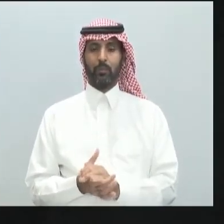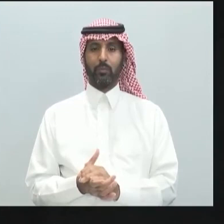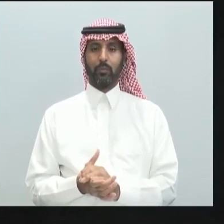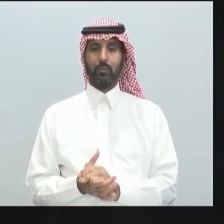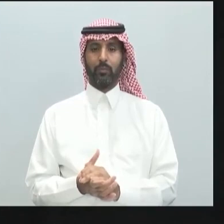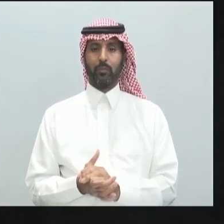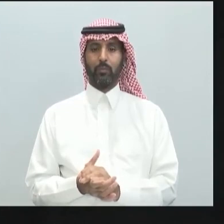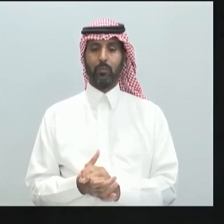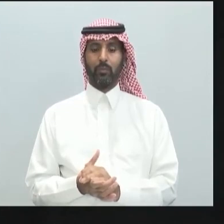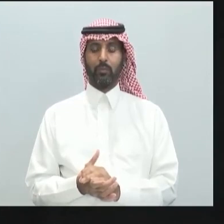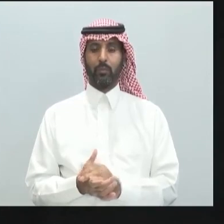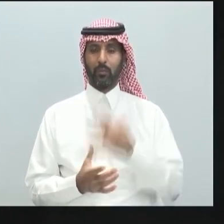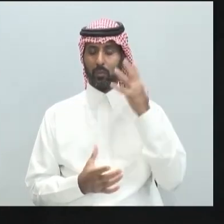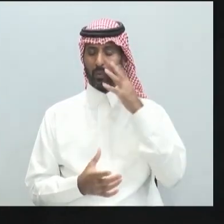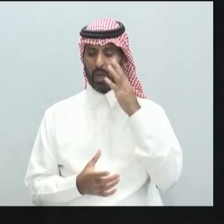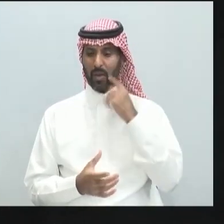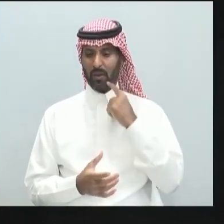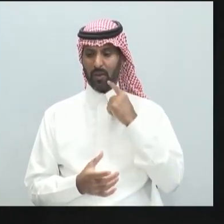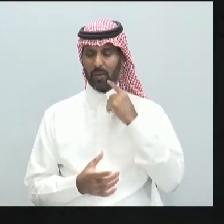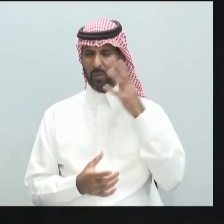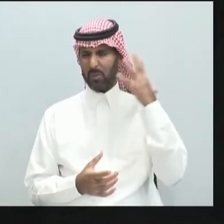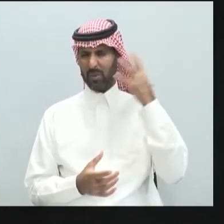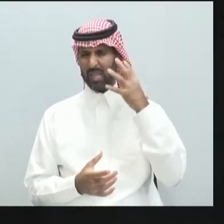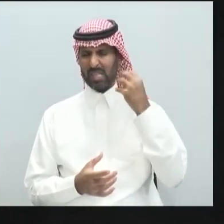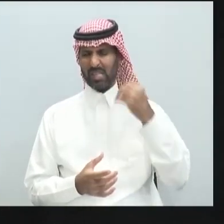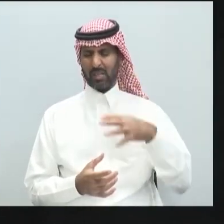يؤدي الى فقدان الحياه لذتها